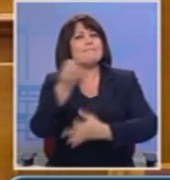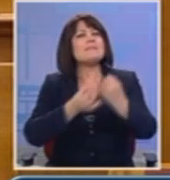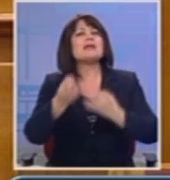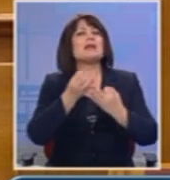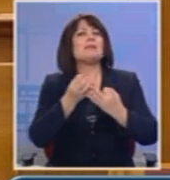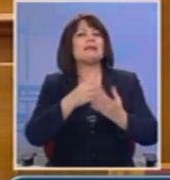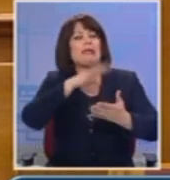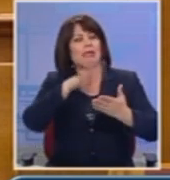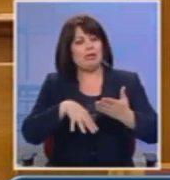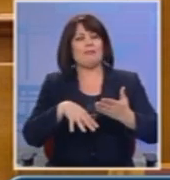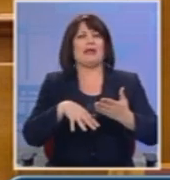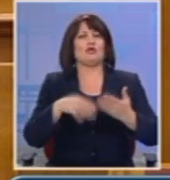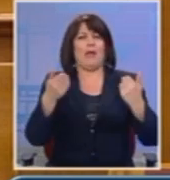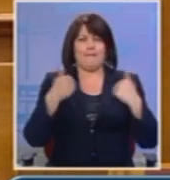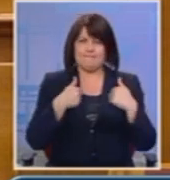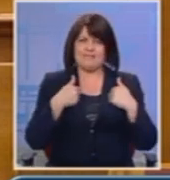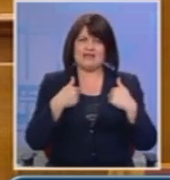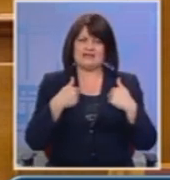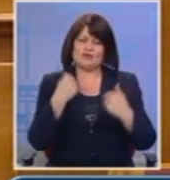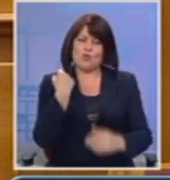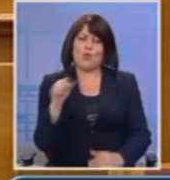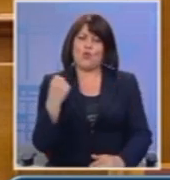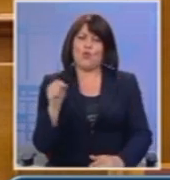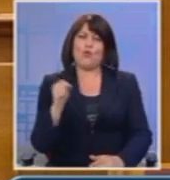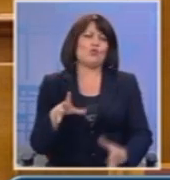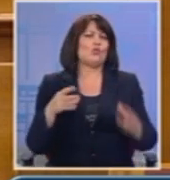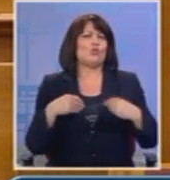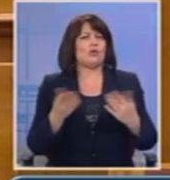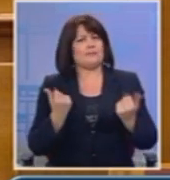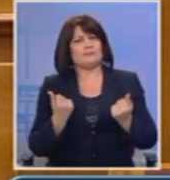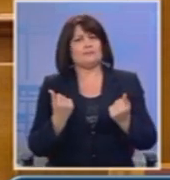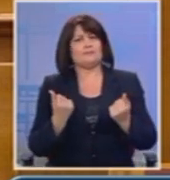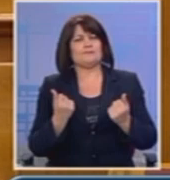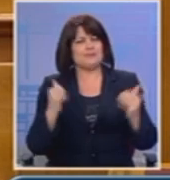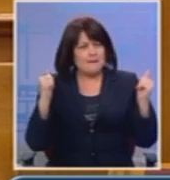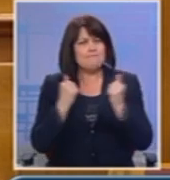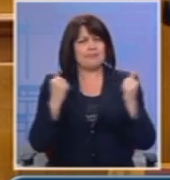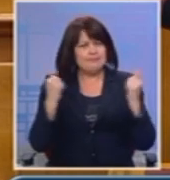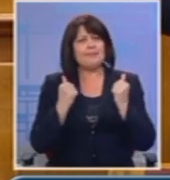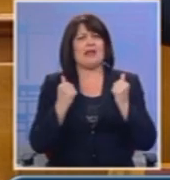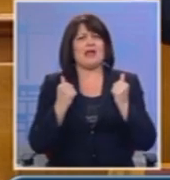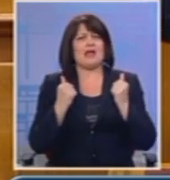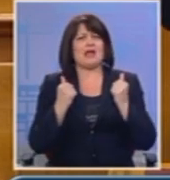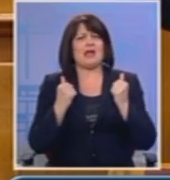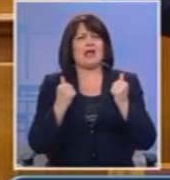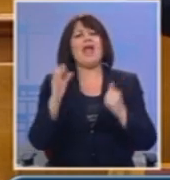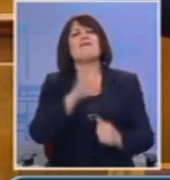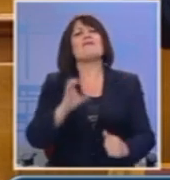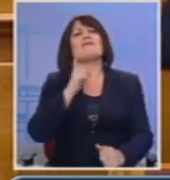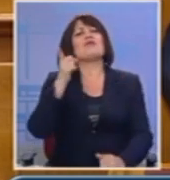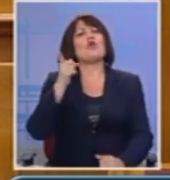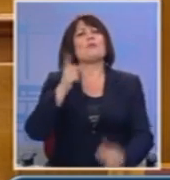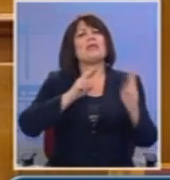κείμενο με το οποίο εμείς αρνούμαστε να αποδεχθούμε τις πιέσεις των ευρωπαίων και